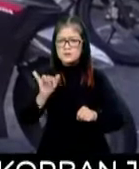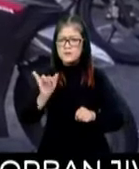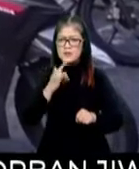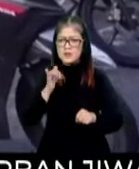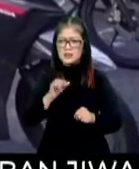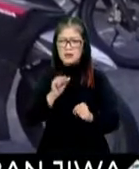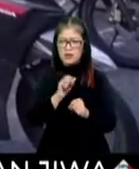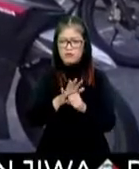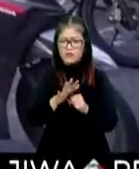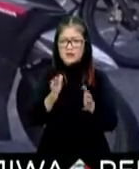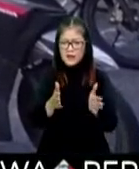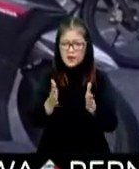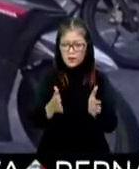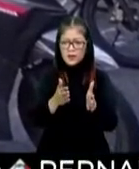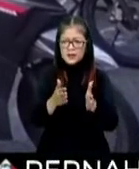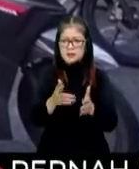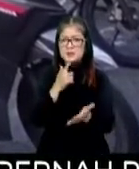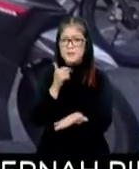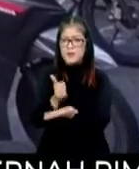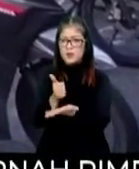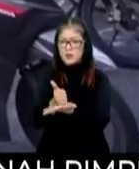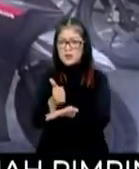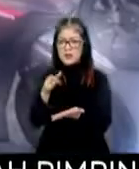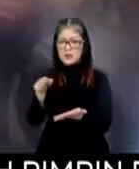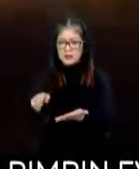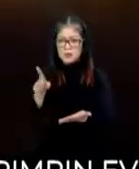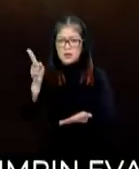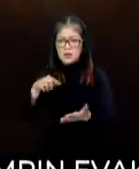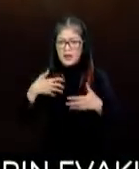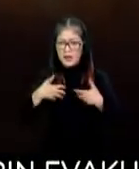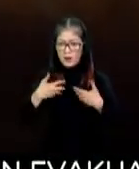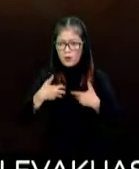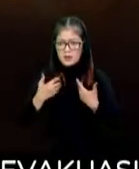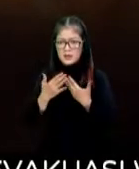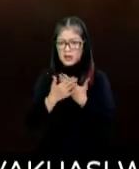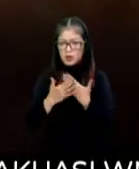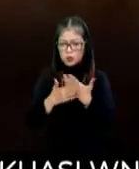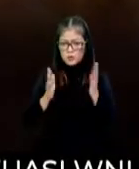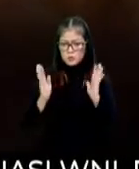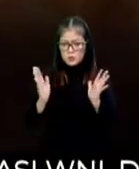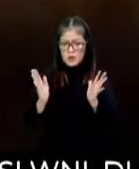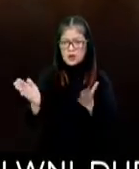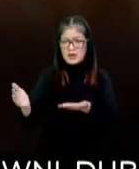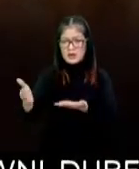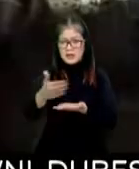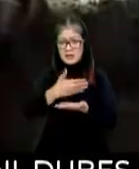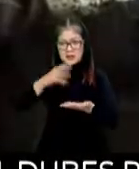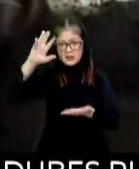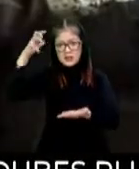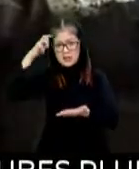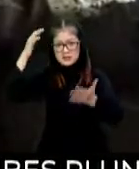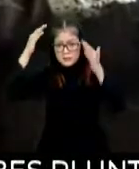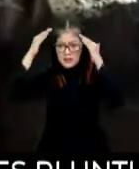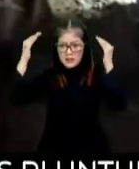penanganan corona, walaupun ini cukupnya masih pada ternak yang berbagai. Dari data Dinas Ketahanan Pangan dan Pertanian Kabupaten